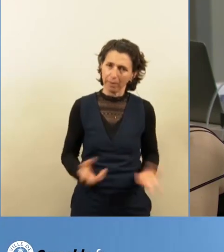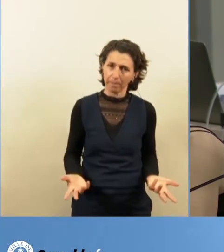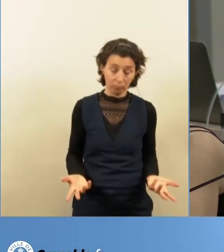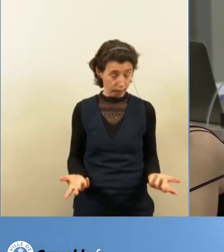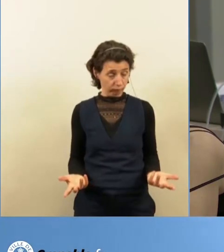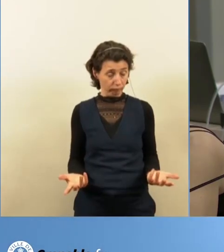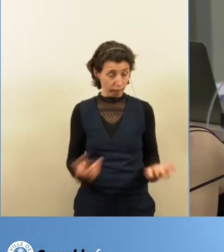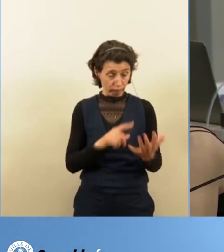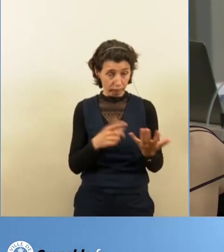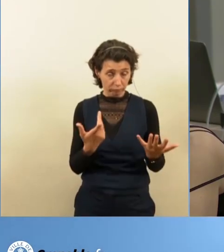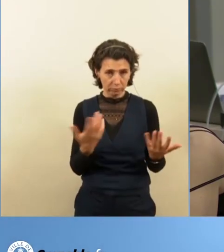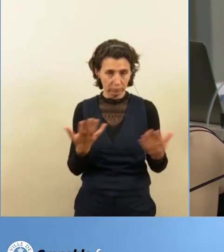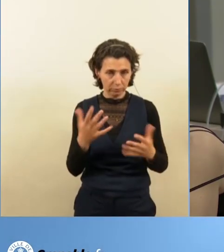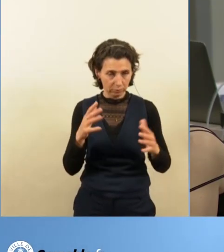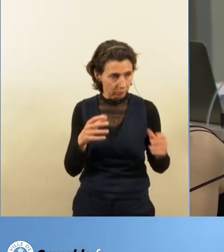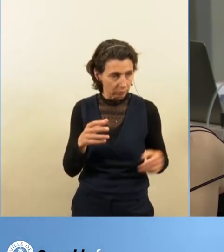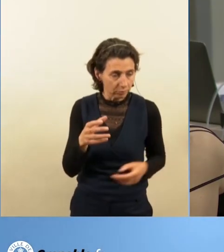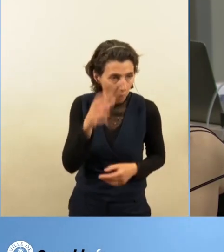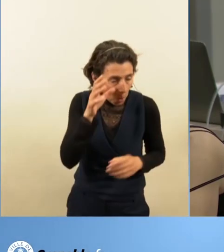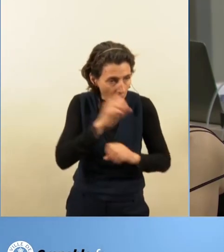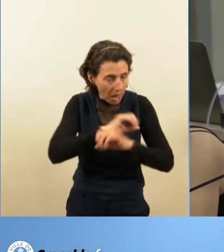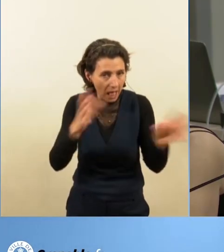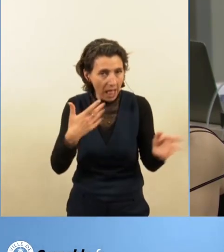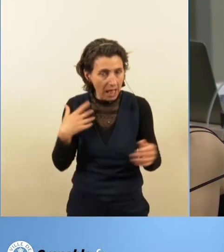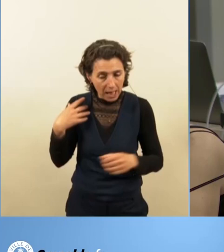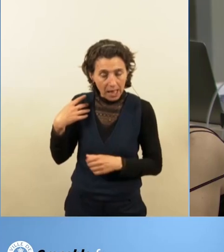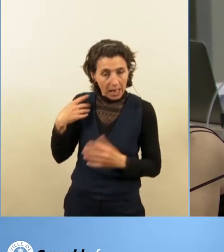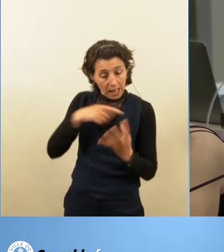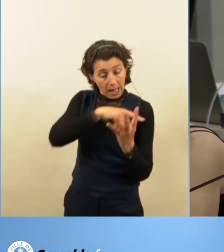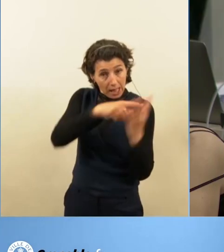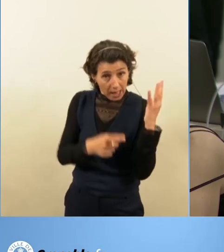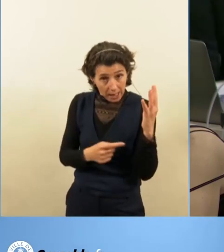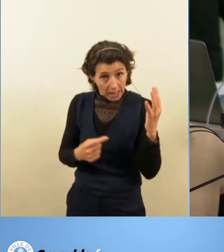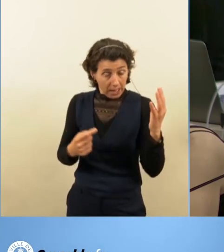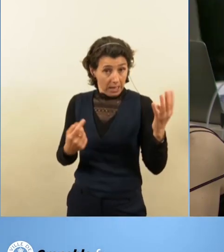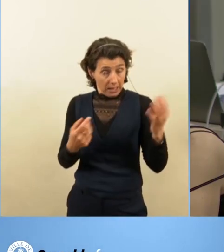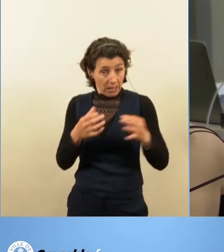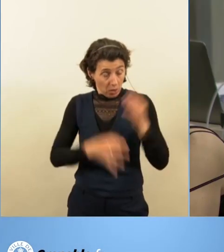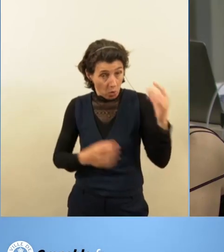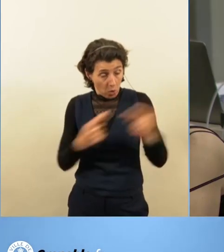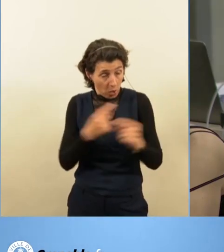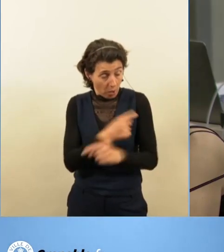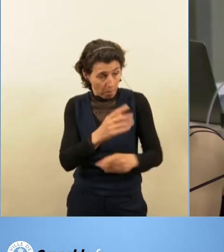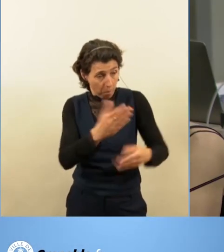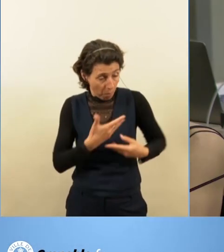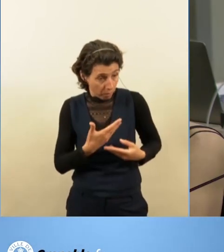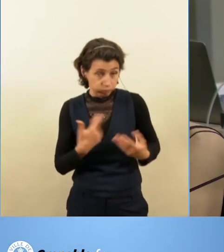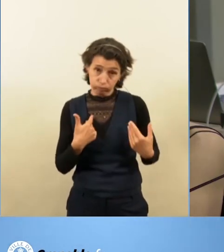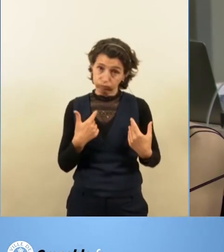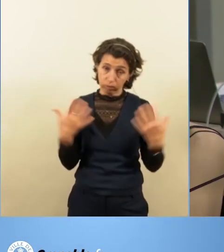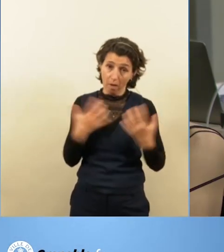dernier paradoxe alors finalement après quatre paradoxes j'ai envie de vous dire que à travers cette